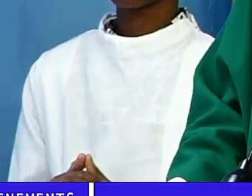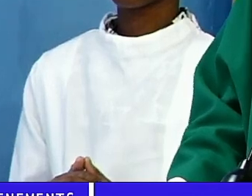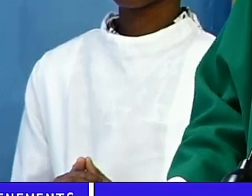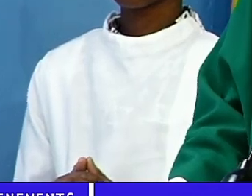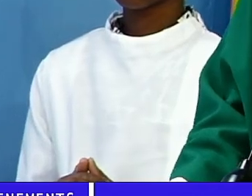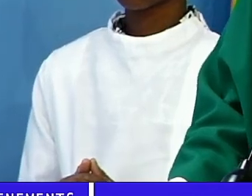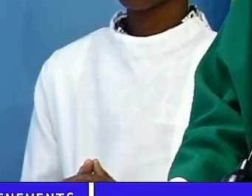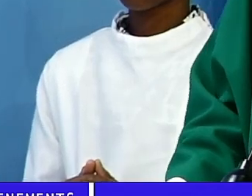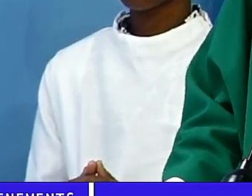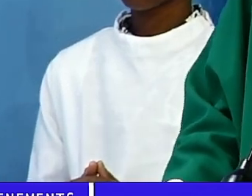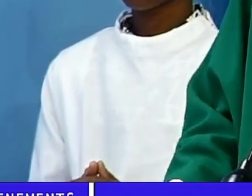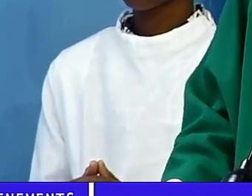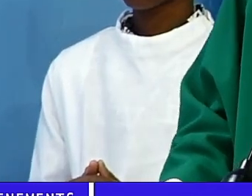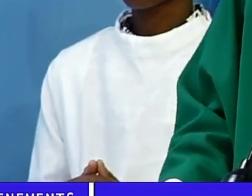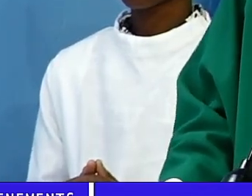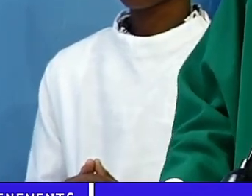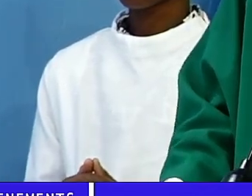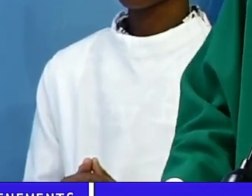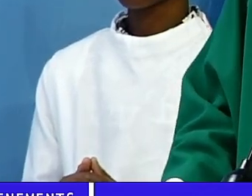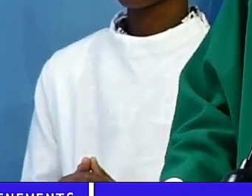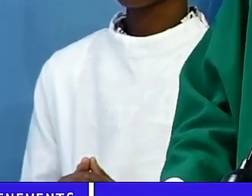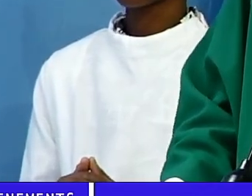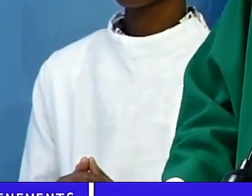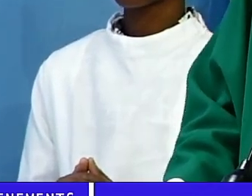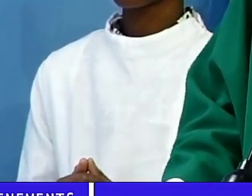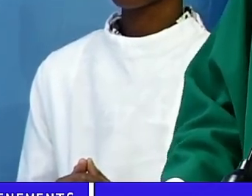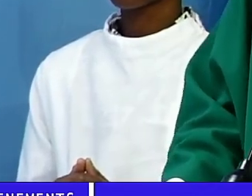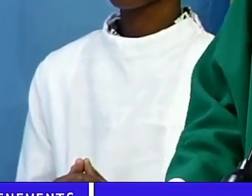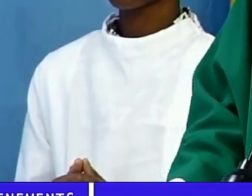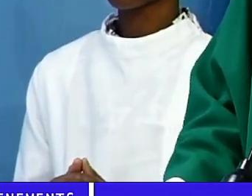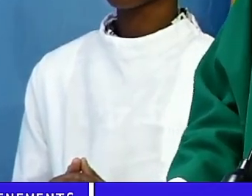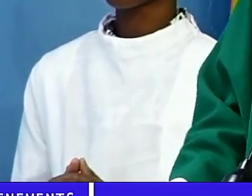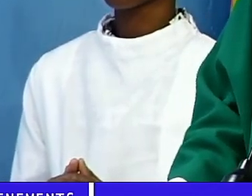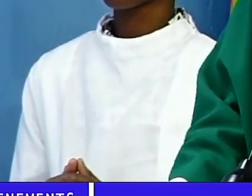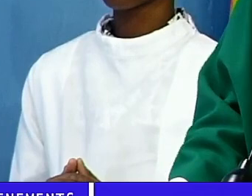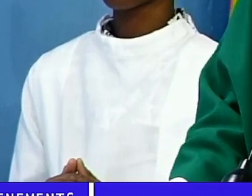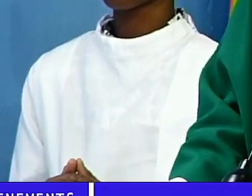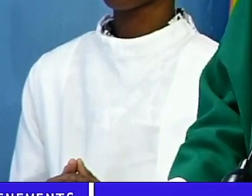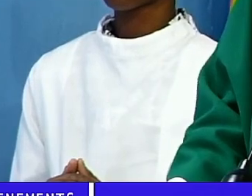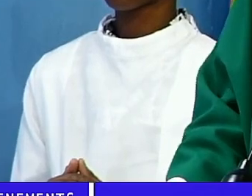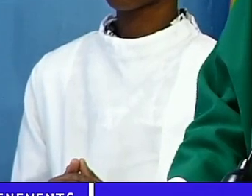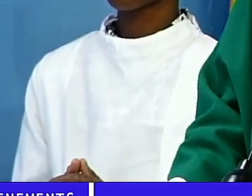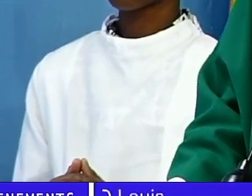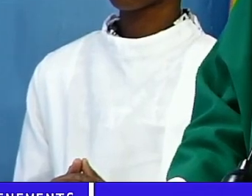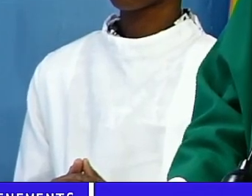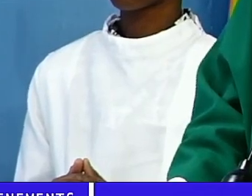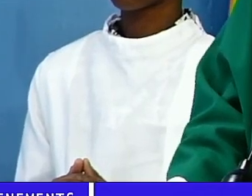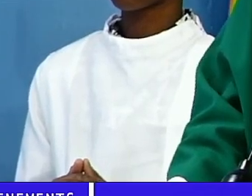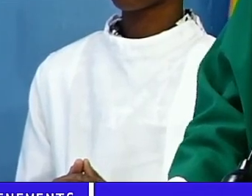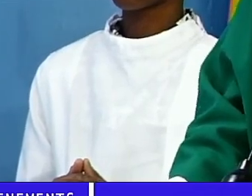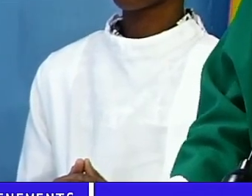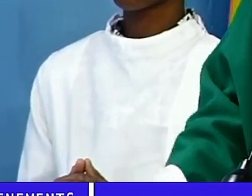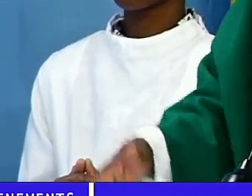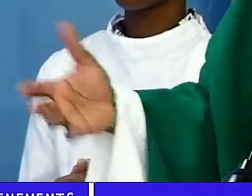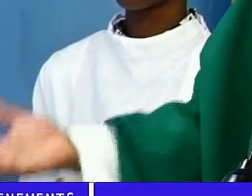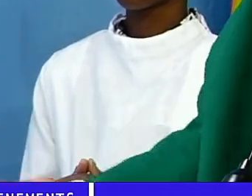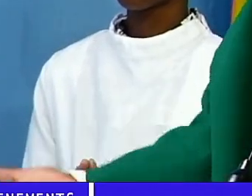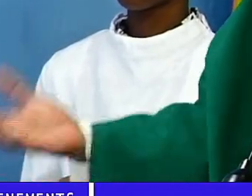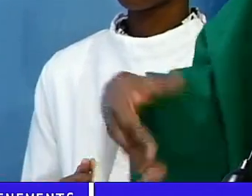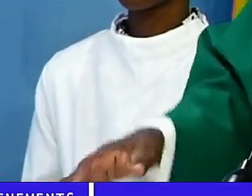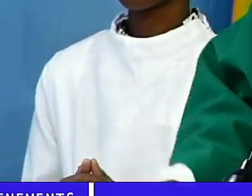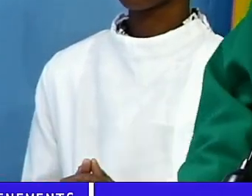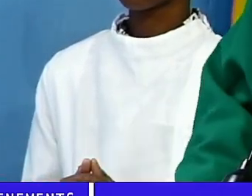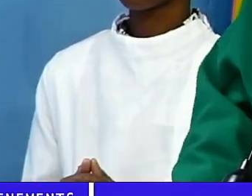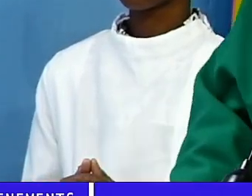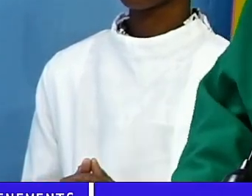Donc, est-ce que les gens savent si ils ont fait mal que ont fait? Non. Est-ce que pour qui ça c'est eux-mêmes,